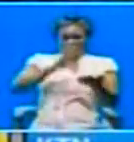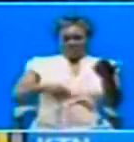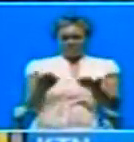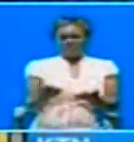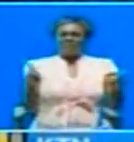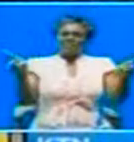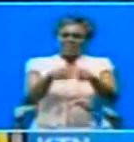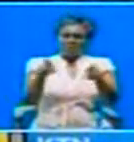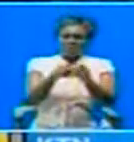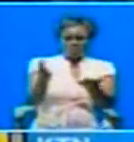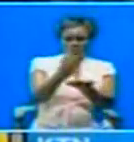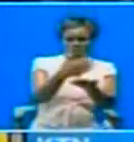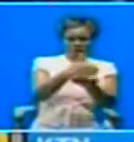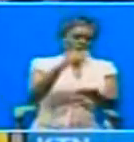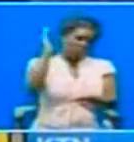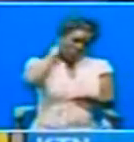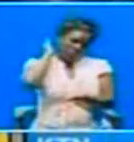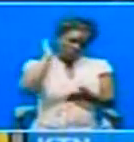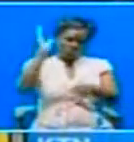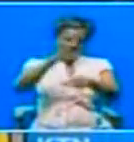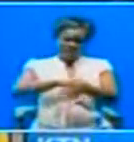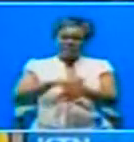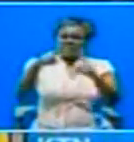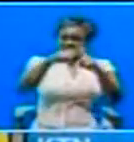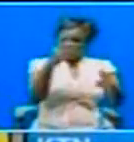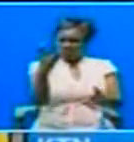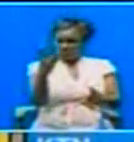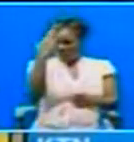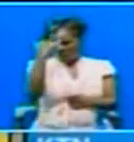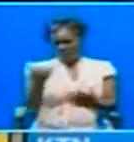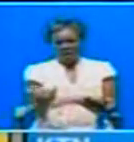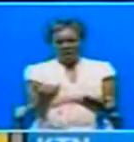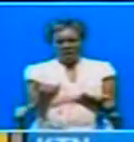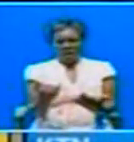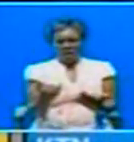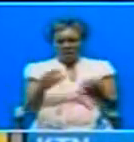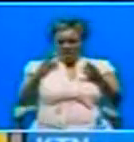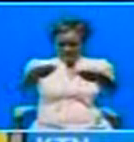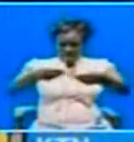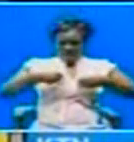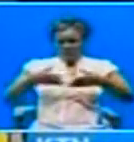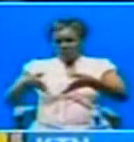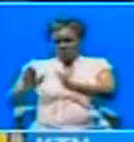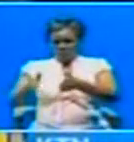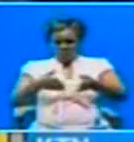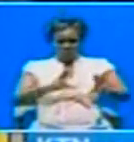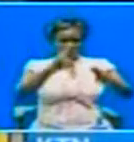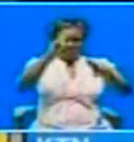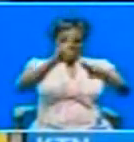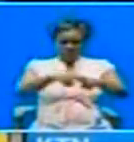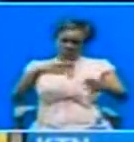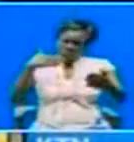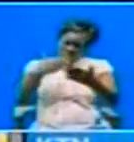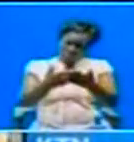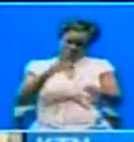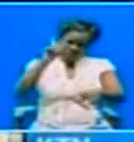Evidence is being collected by Murang’a police to find out what killed the four. Kwa hivyo mtatupatia nafasi, tutakaa hapa mpaka